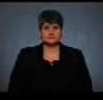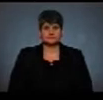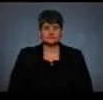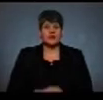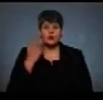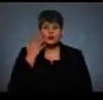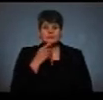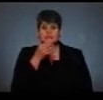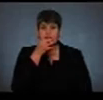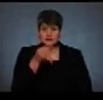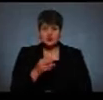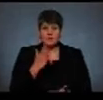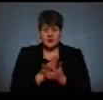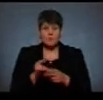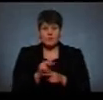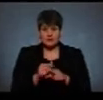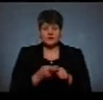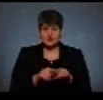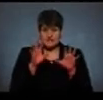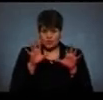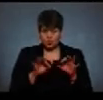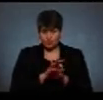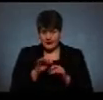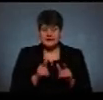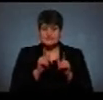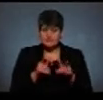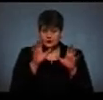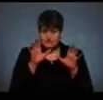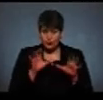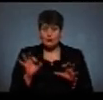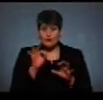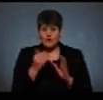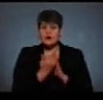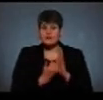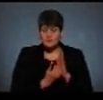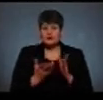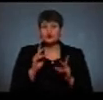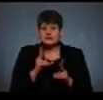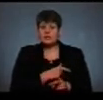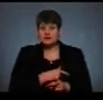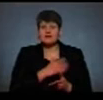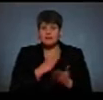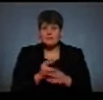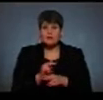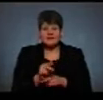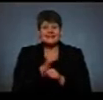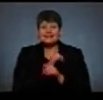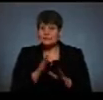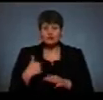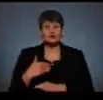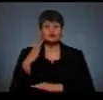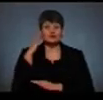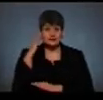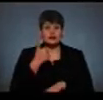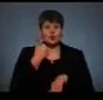Коли ми заявили, що маємо поправки до цього законопроекту, а згідно з законом про регламент, якщо хтось із депутатів має поправки, не можна ставити на голосування за